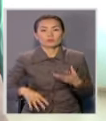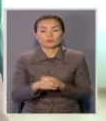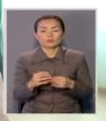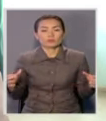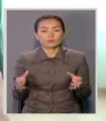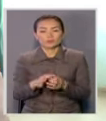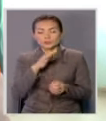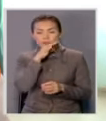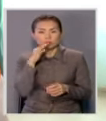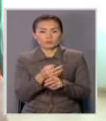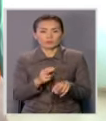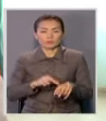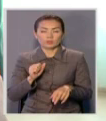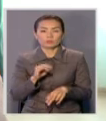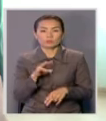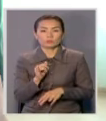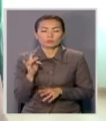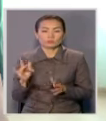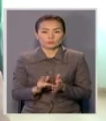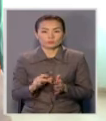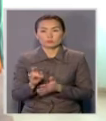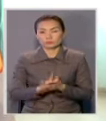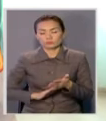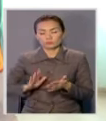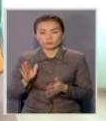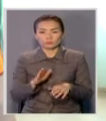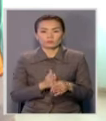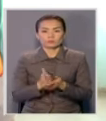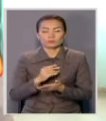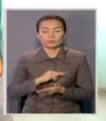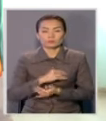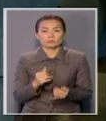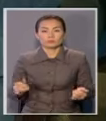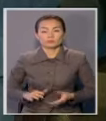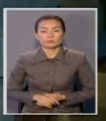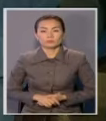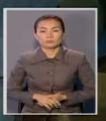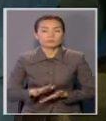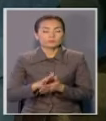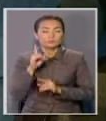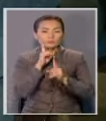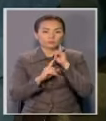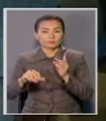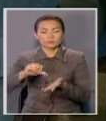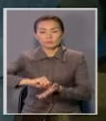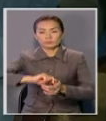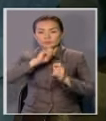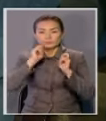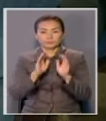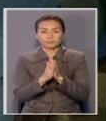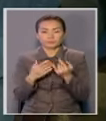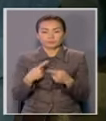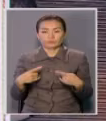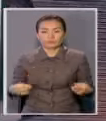коллективу департамента полиции отростковской области и в дальнейшем будут служить своему народу на торжественные мероприятие были вручены